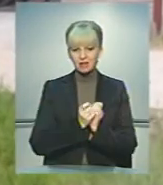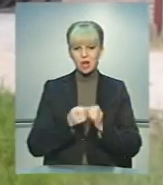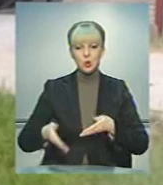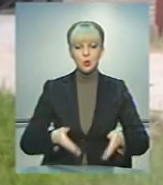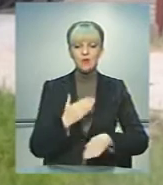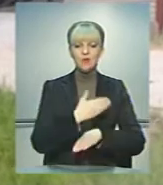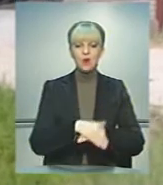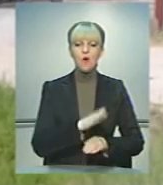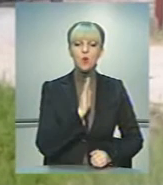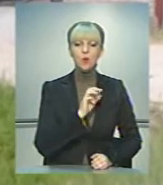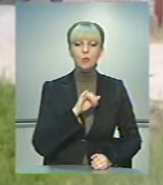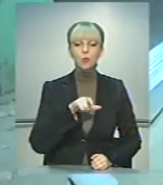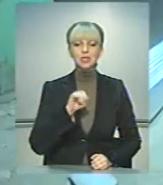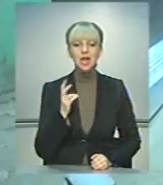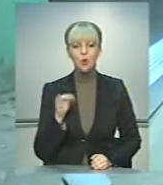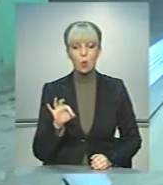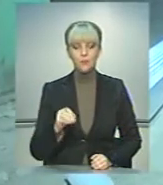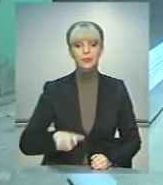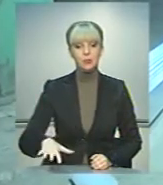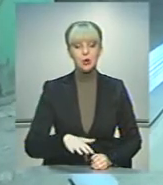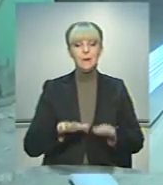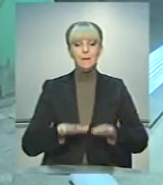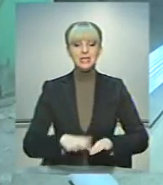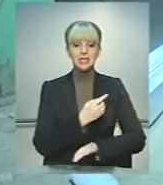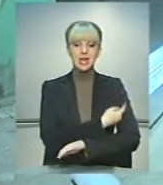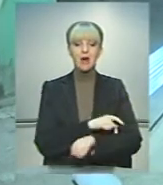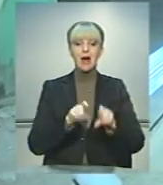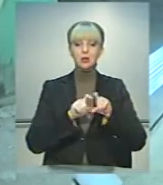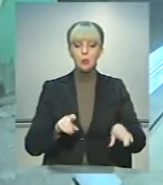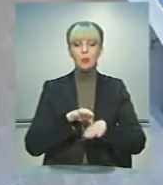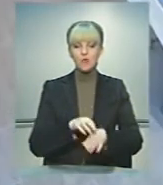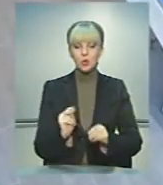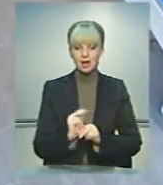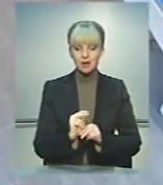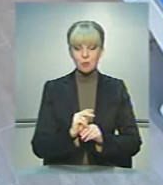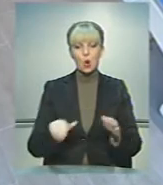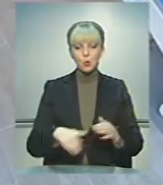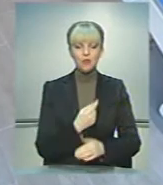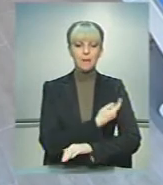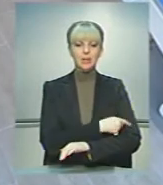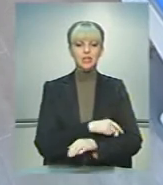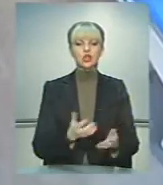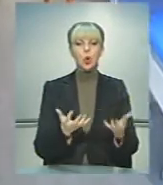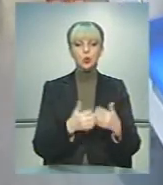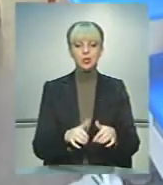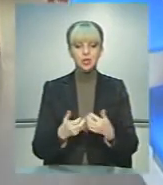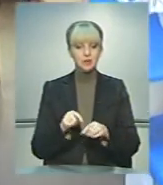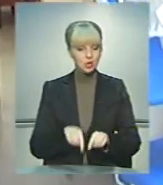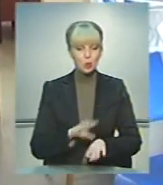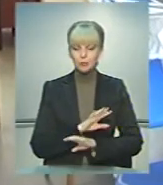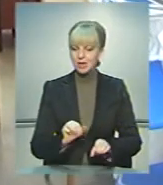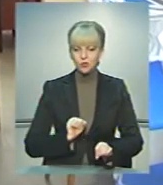дорогу по вулиці Володимира Бузенка. У приміщеннях місцевої амбулаторії проводять ремонт і оновили медичне устаткування. Та на цьому